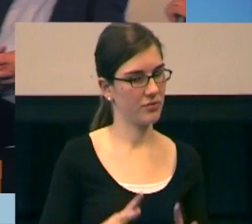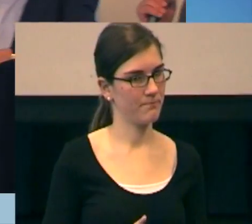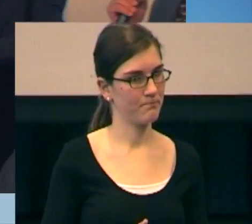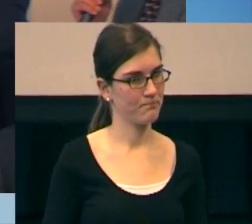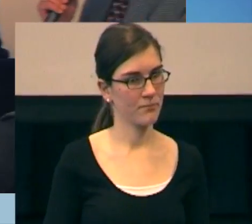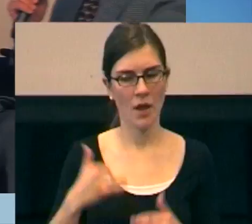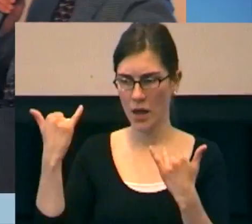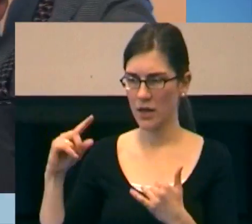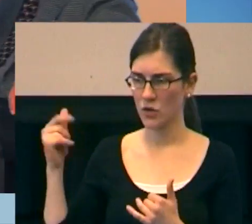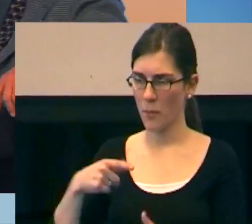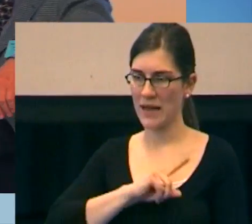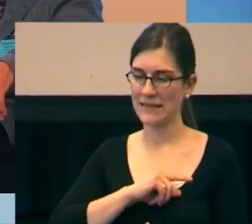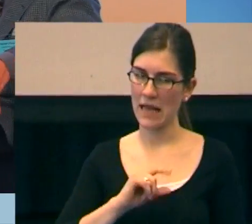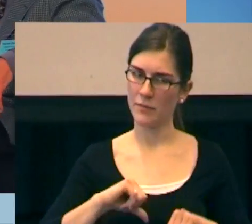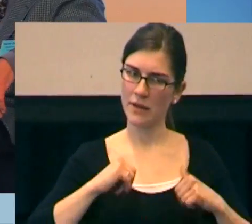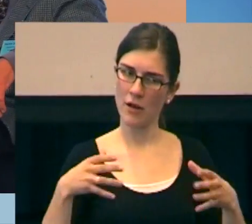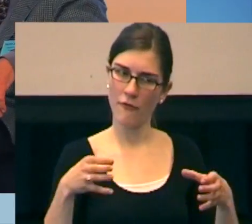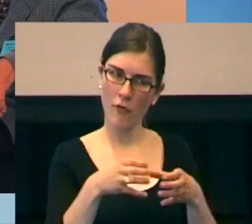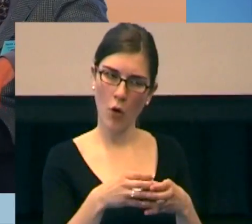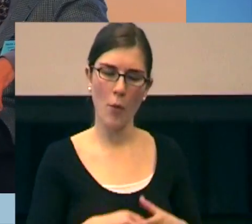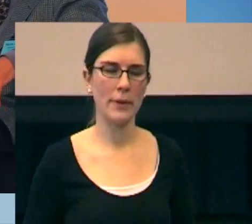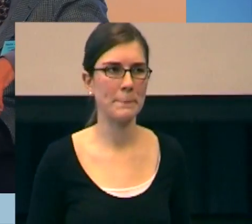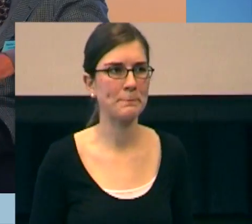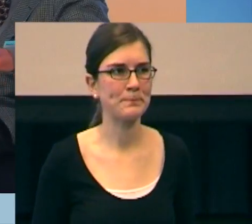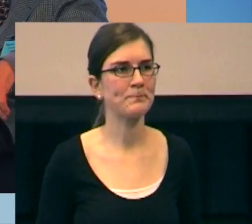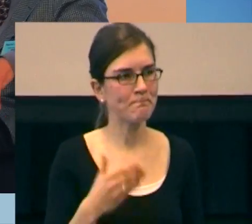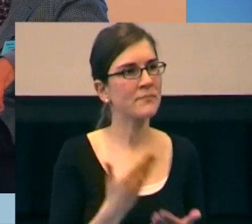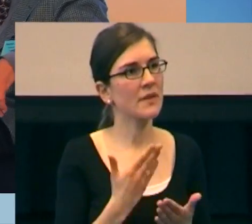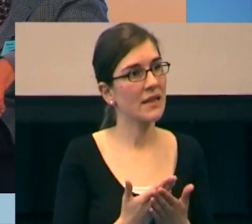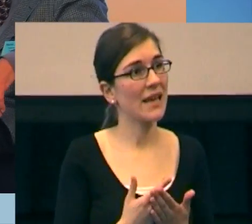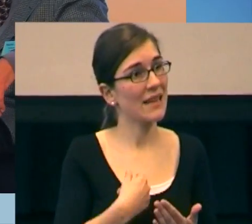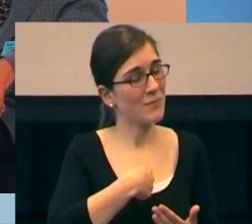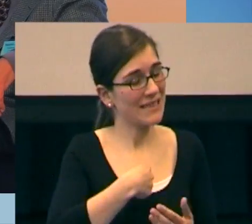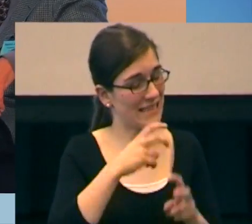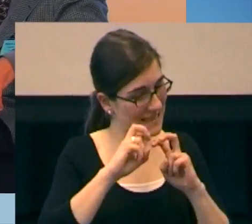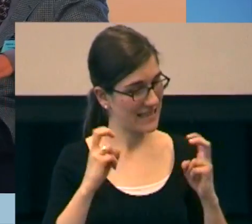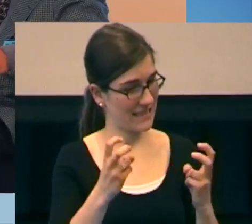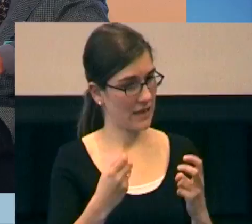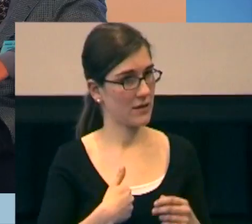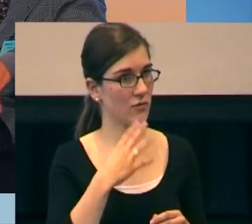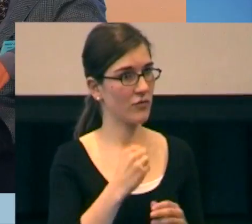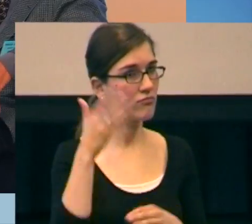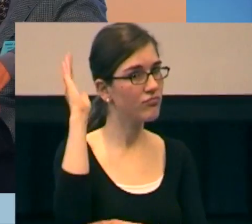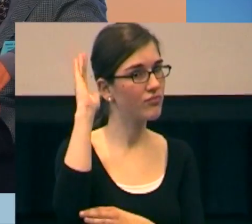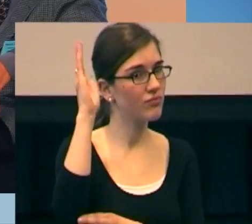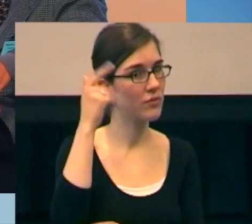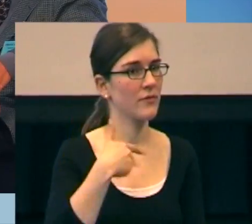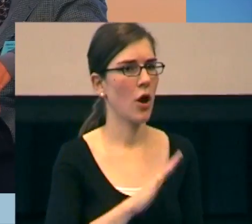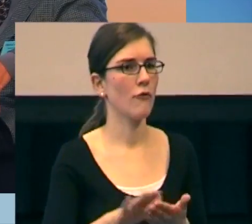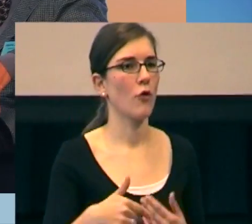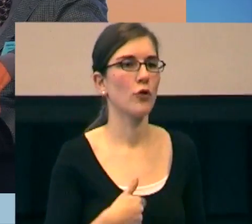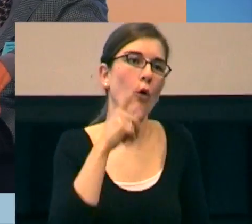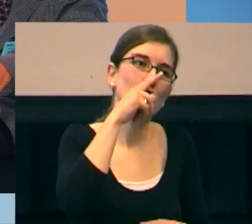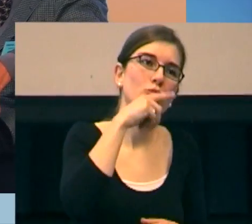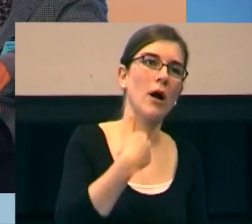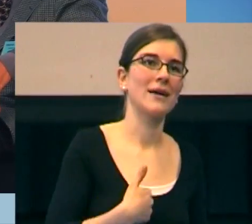Ja weshalb sitze ich hier weshalb arrangiere ich mich in der Selbsthilfegruppe das ist nicht aus Jux und Tollerei weil ich